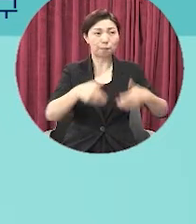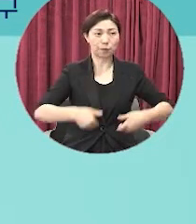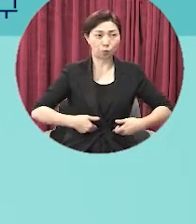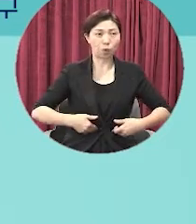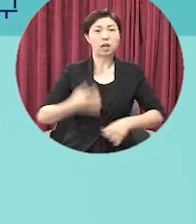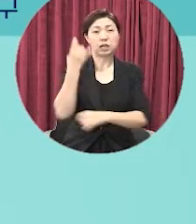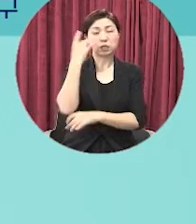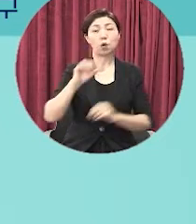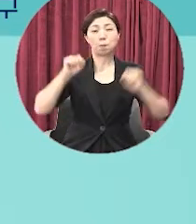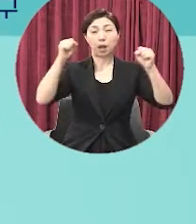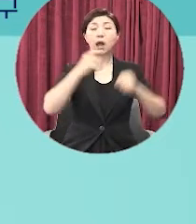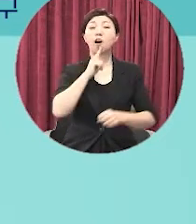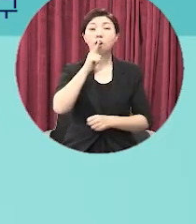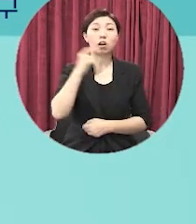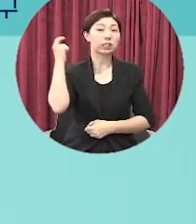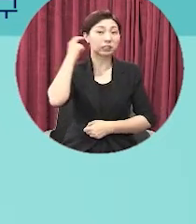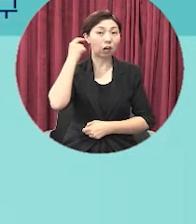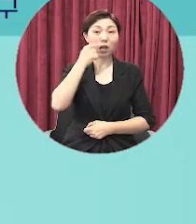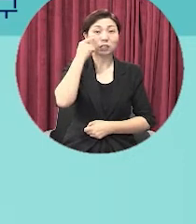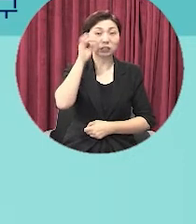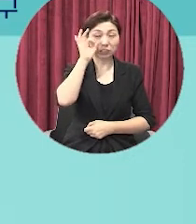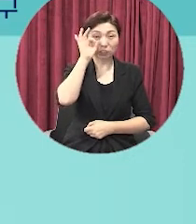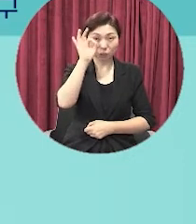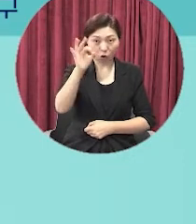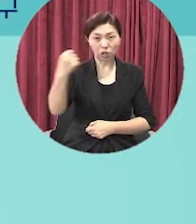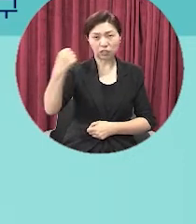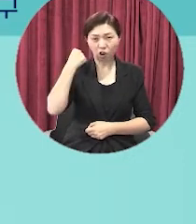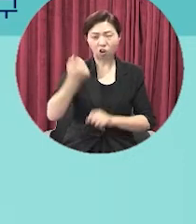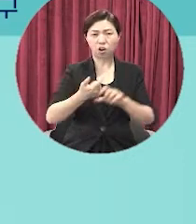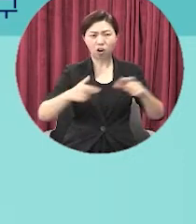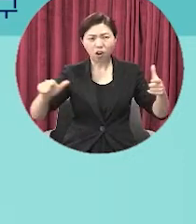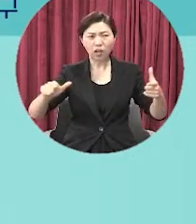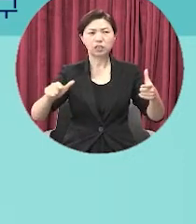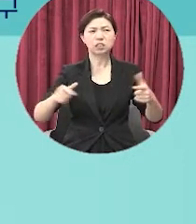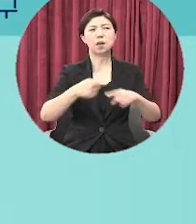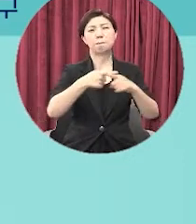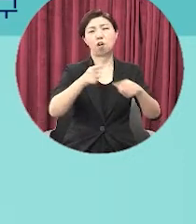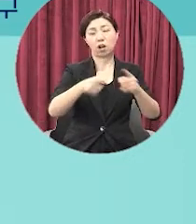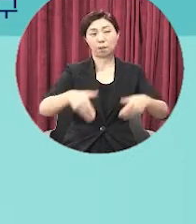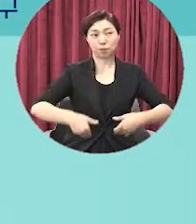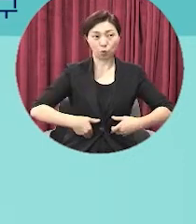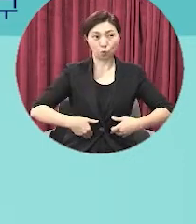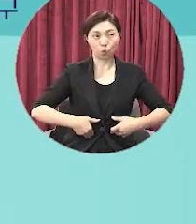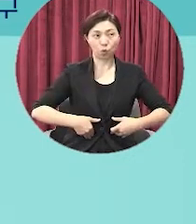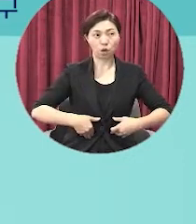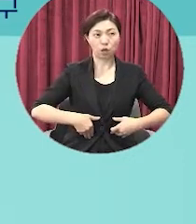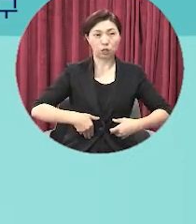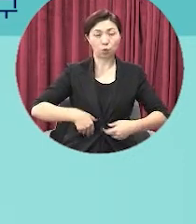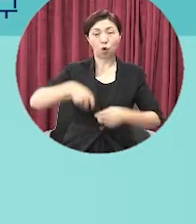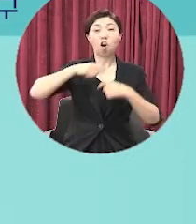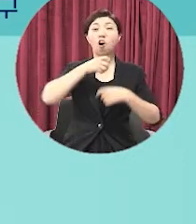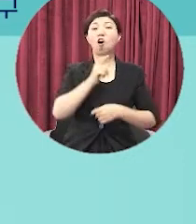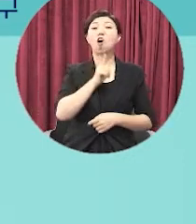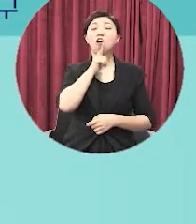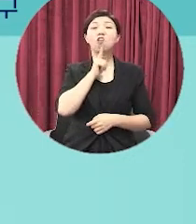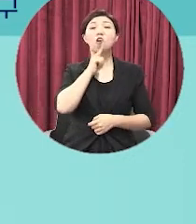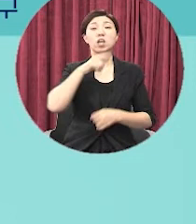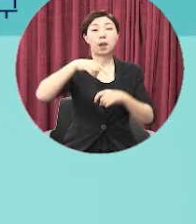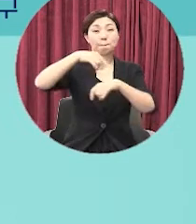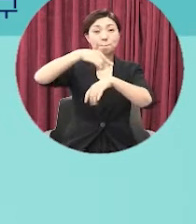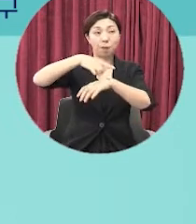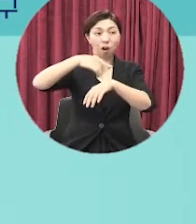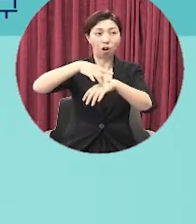인지 언어 발달 시각 청각 발달에 대한 주기적인 제일 필요하고 없고 관절 알써 안정성 이라든지 영양 문제